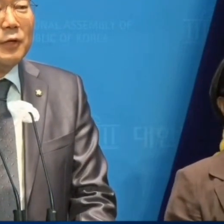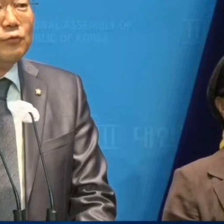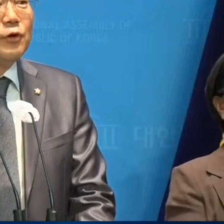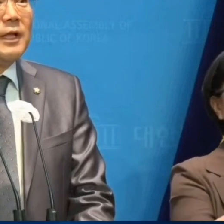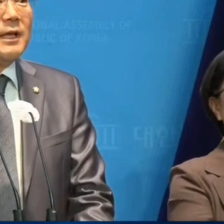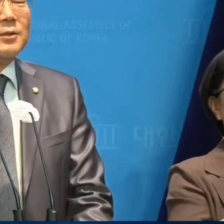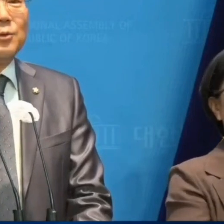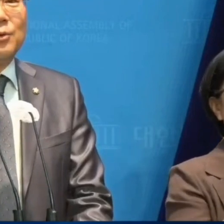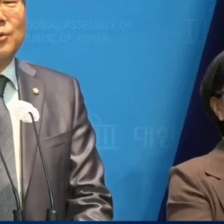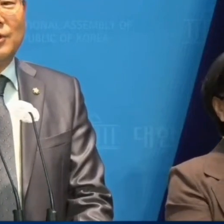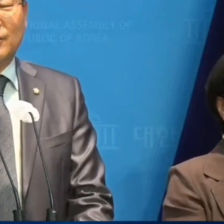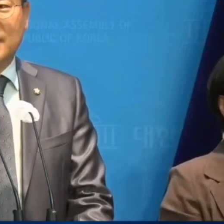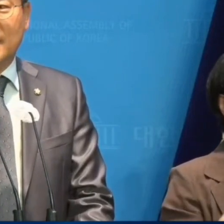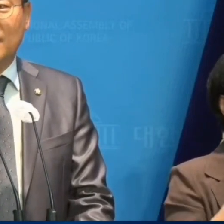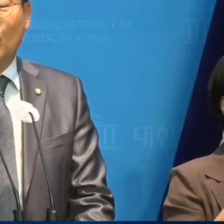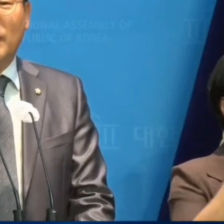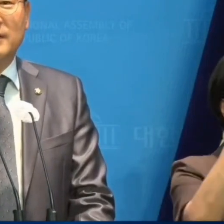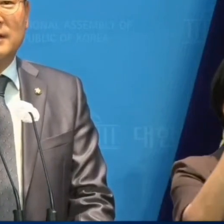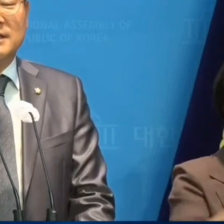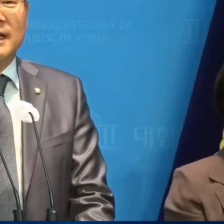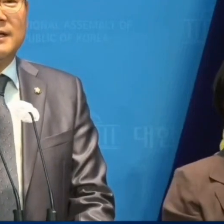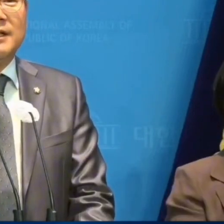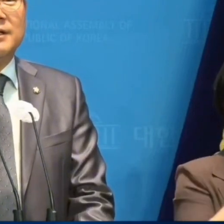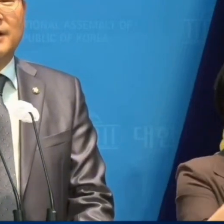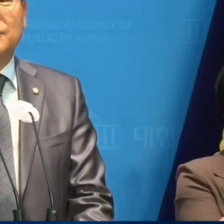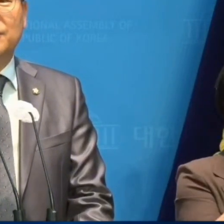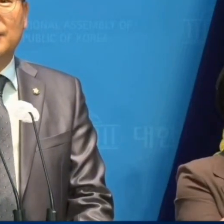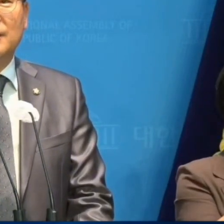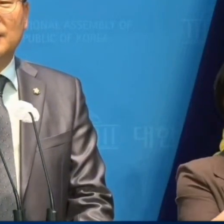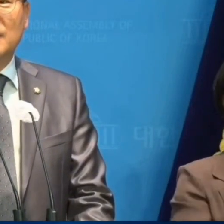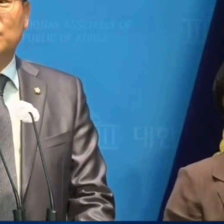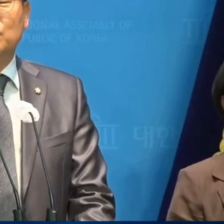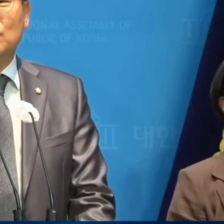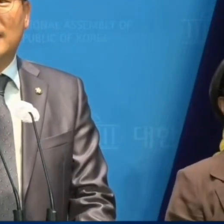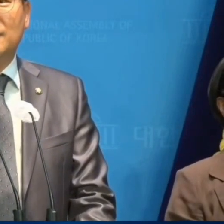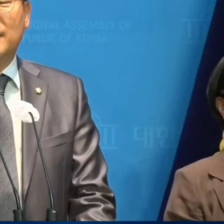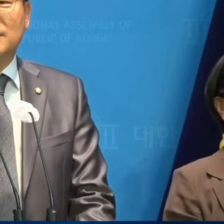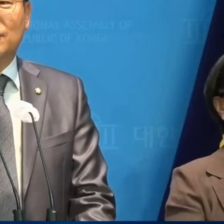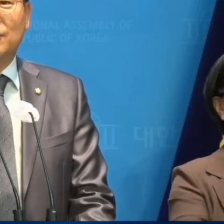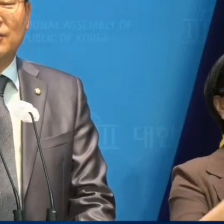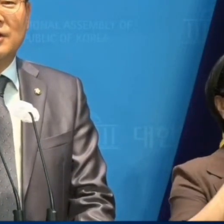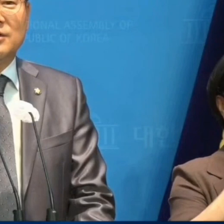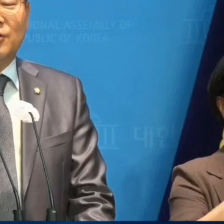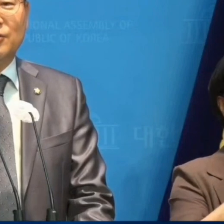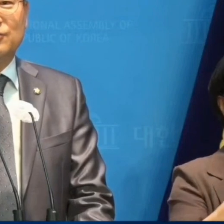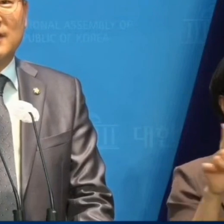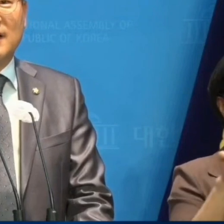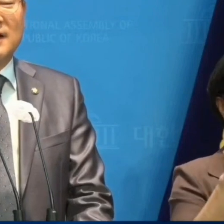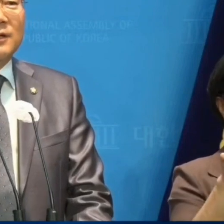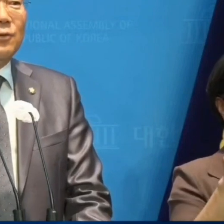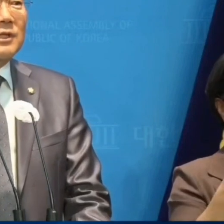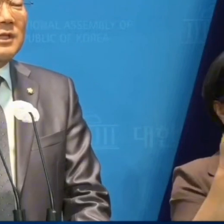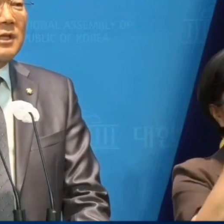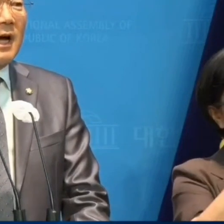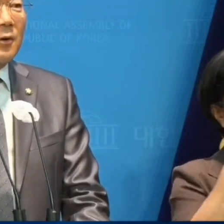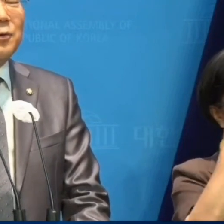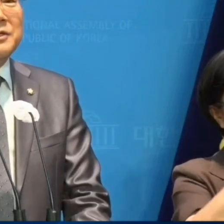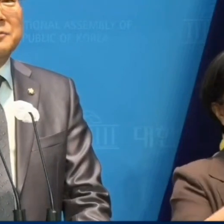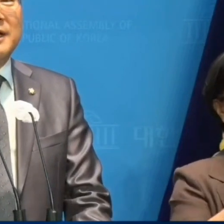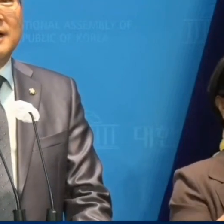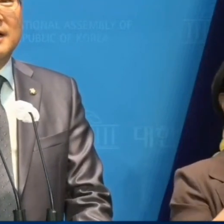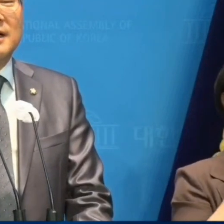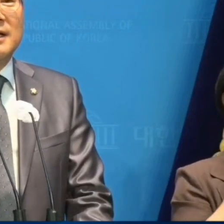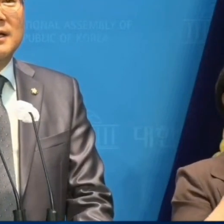공무상 비밀 누설에 대해서도 여러 차례 고발을 진행을 했는데요. 이 부분과 관련해서 전혀 수사가 이루어지지